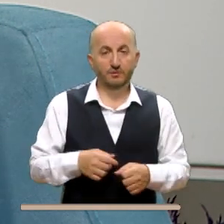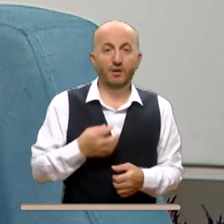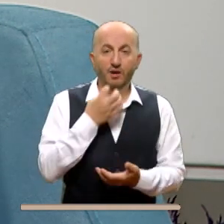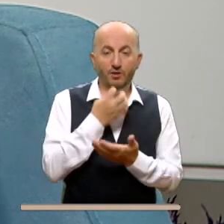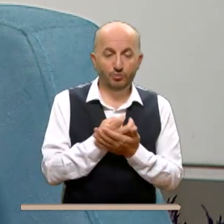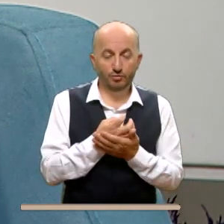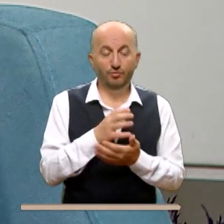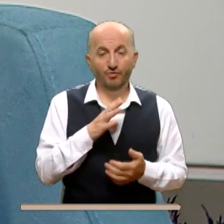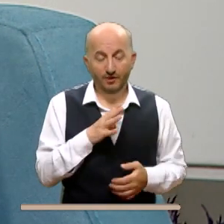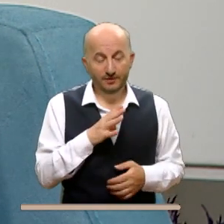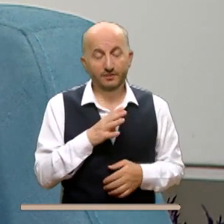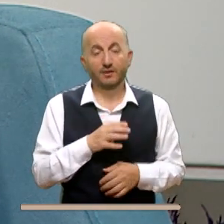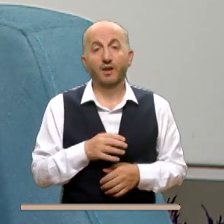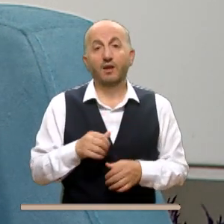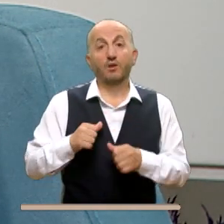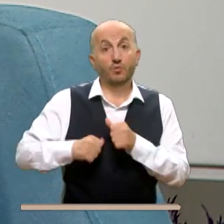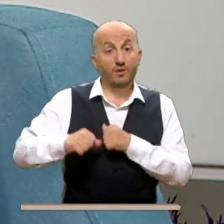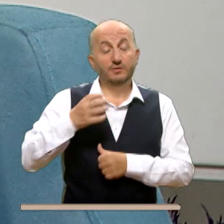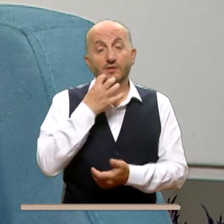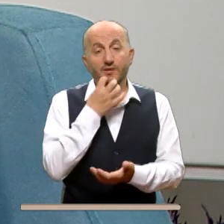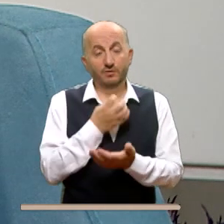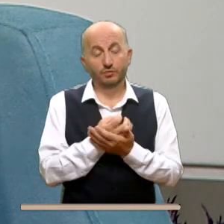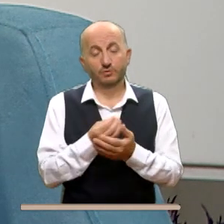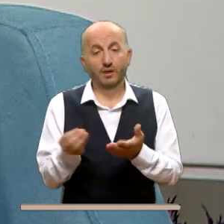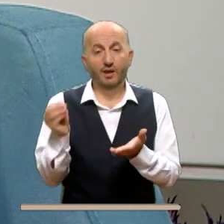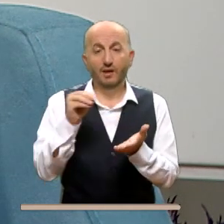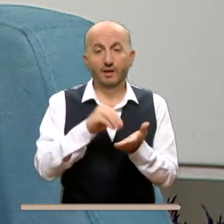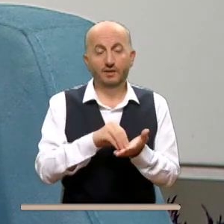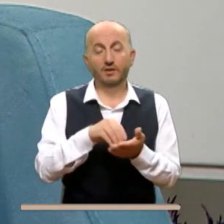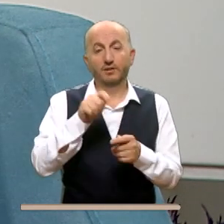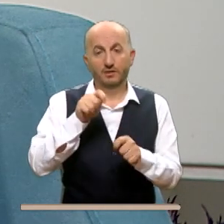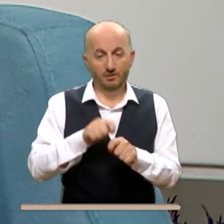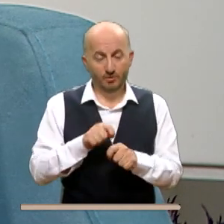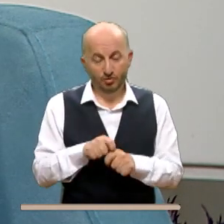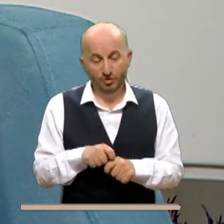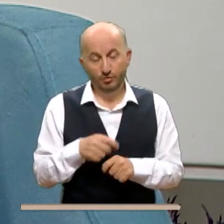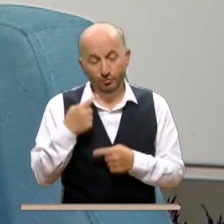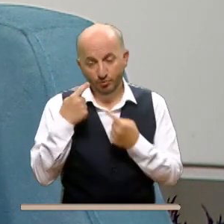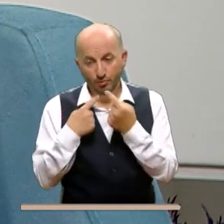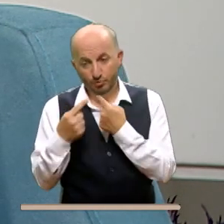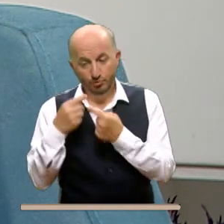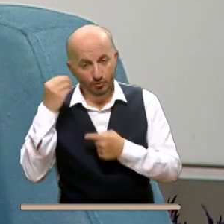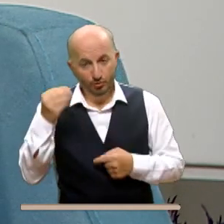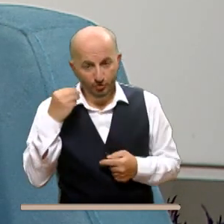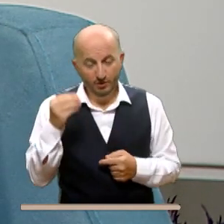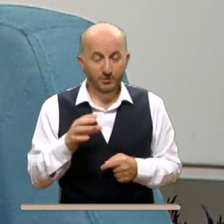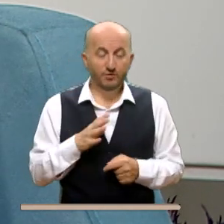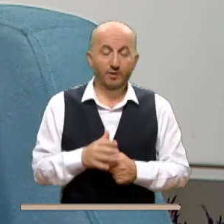akademik kadroya ek yapacağız. Görüştüğümüz hocalarımız var açıkçası. Böyle